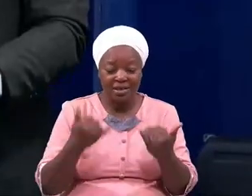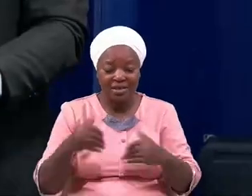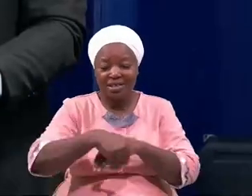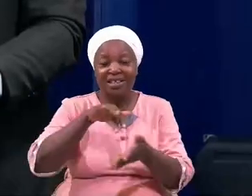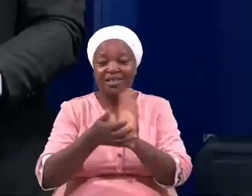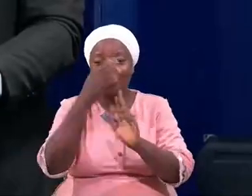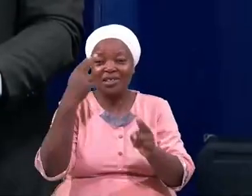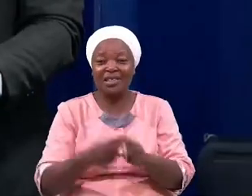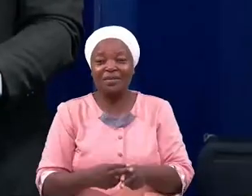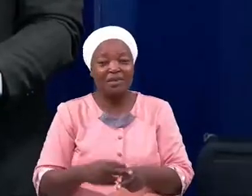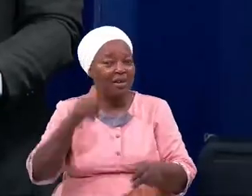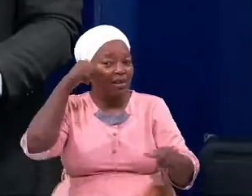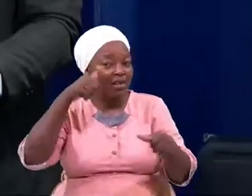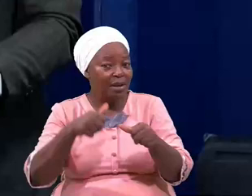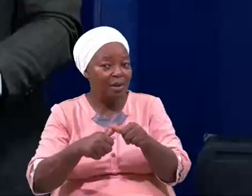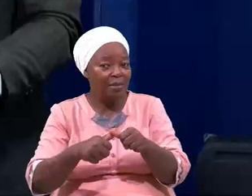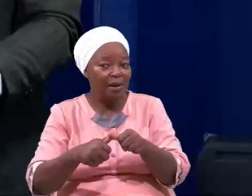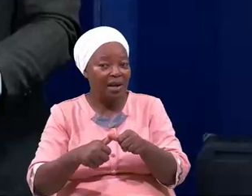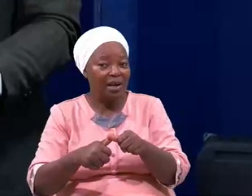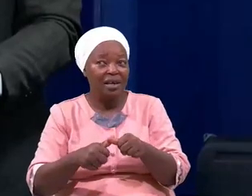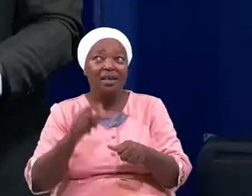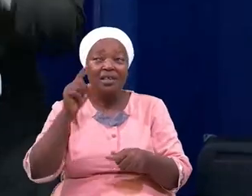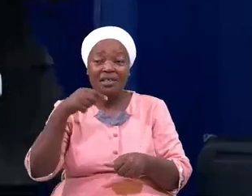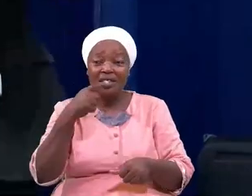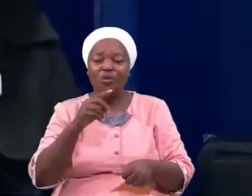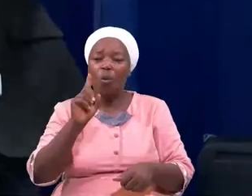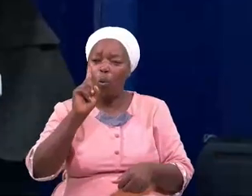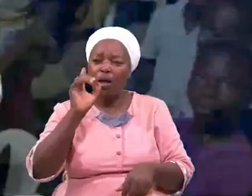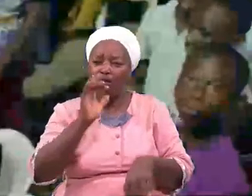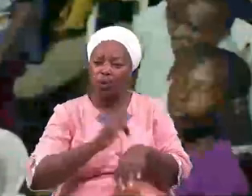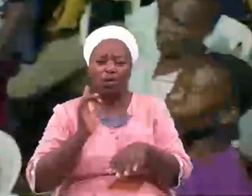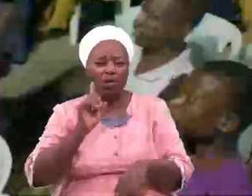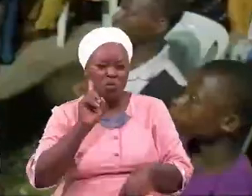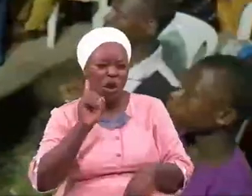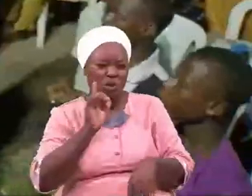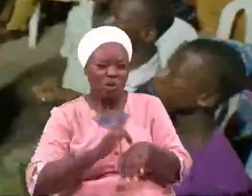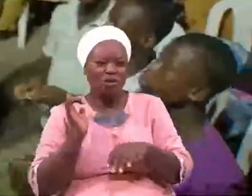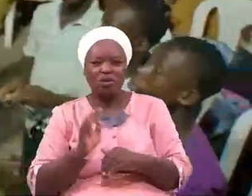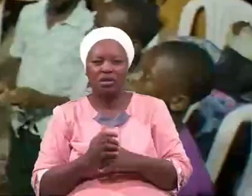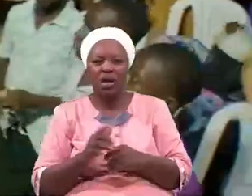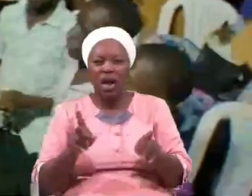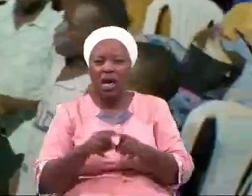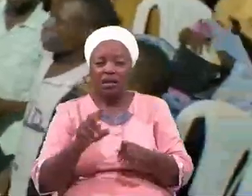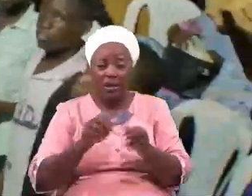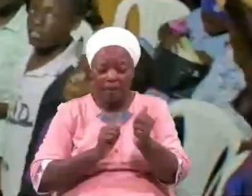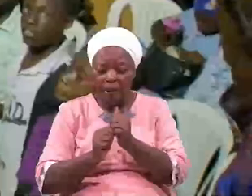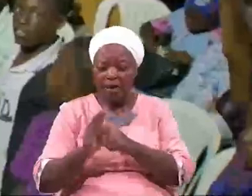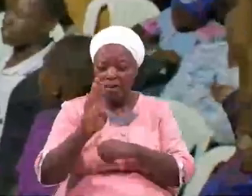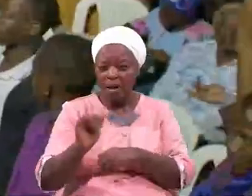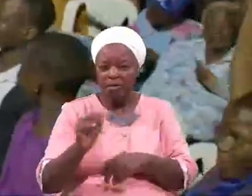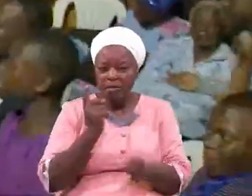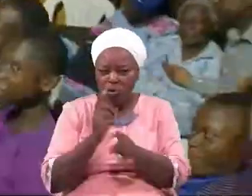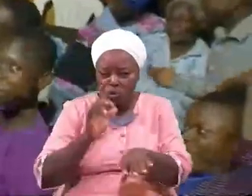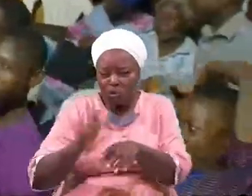Vous n'allez pas le rater ce soir. Rappelez-vous, il ne faut qu'une seule touche. Et comme le Seigneur